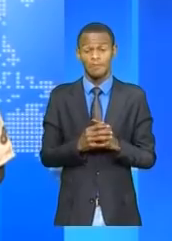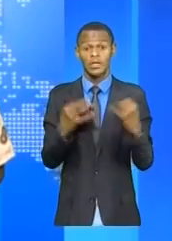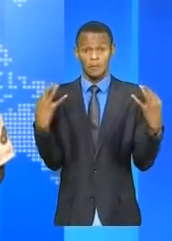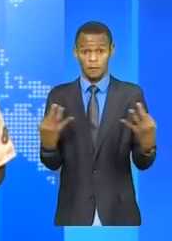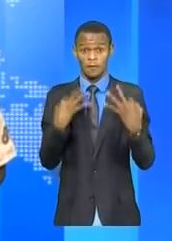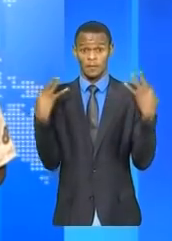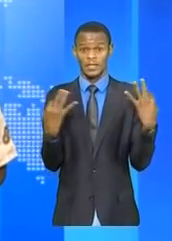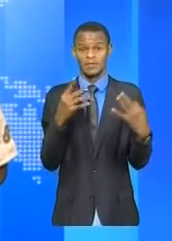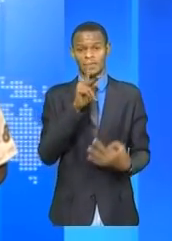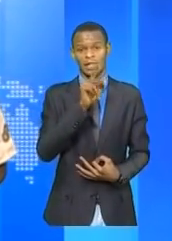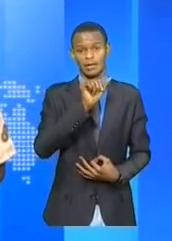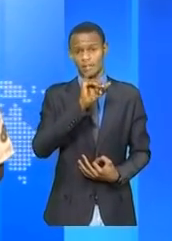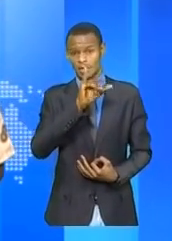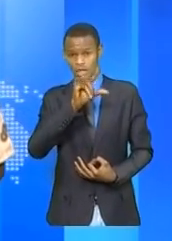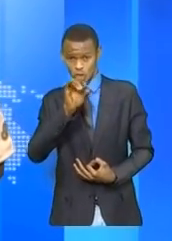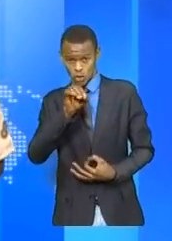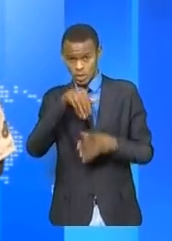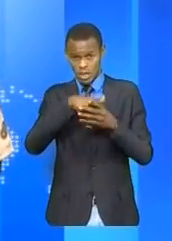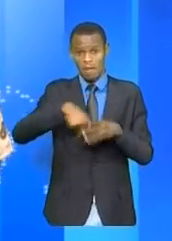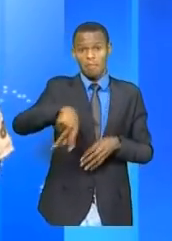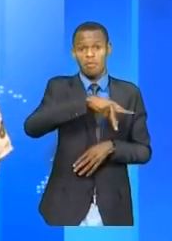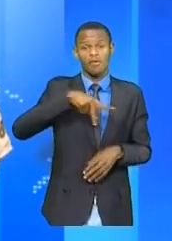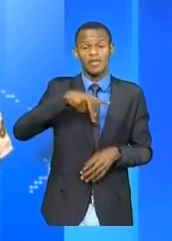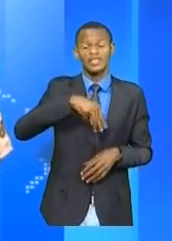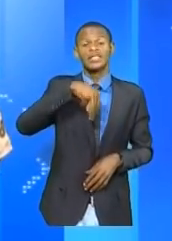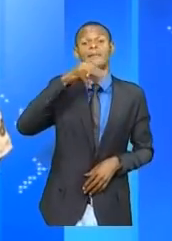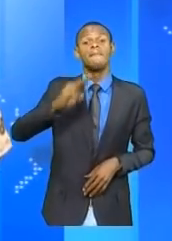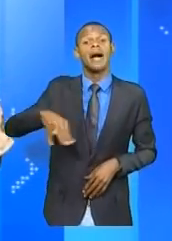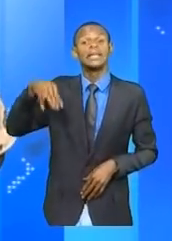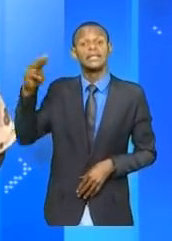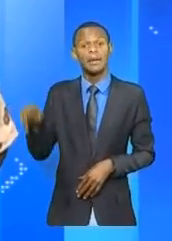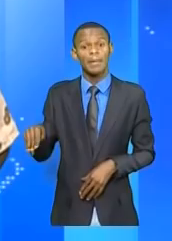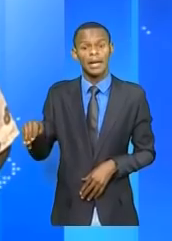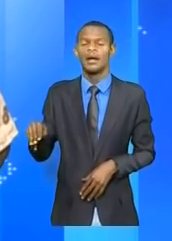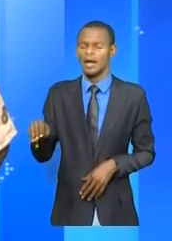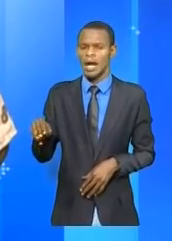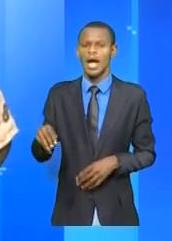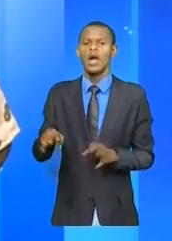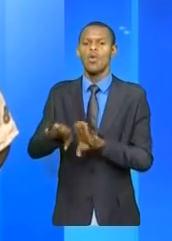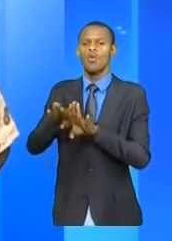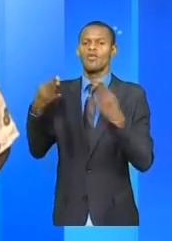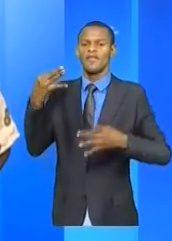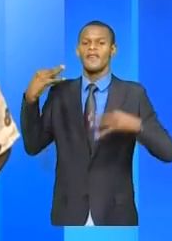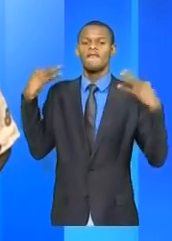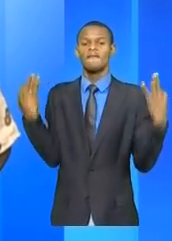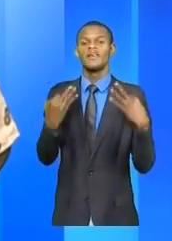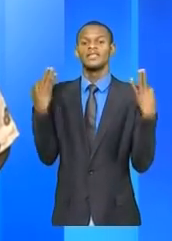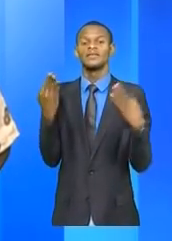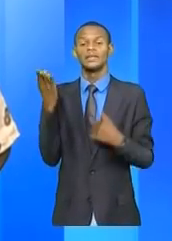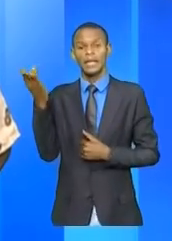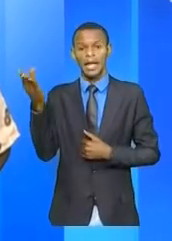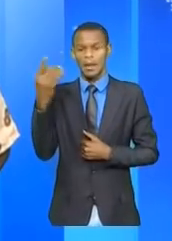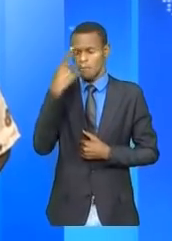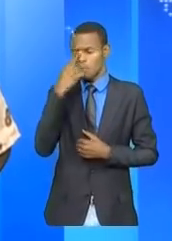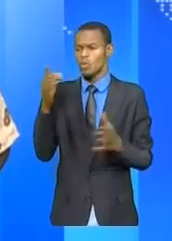province du Maniema confirme cette assertion. Il a été mis à profit pour renforcer l'unité entre communautés du